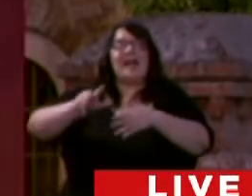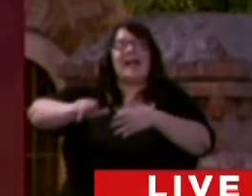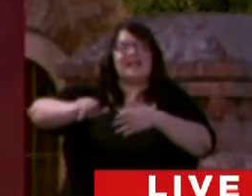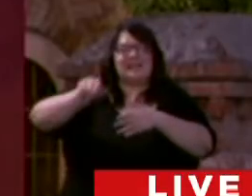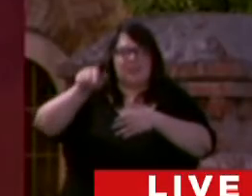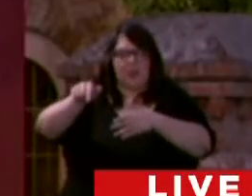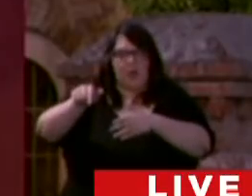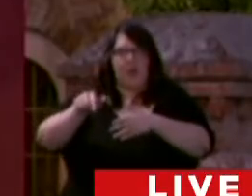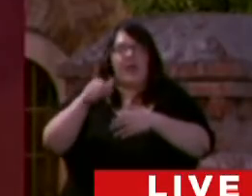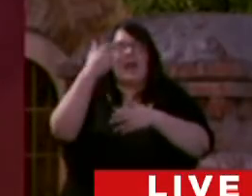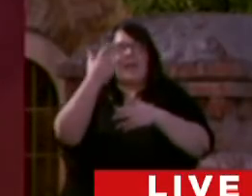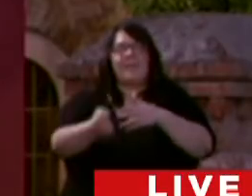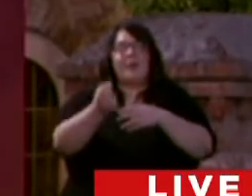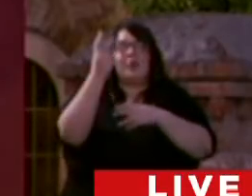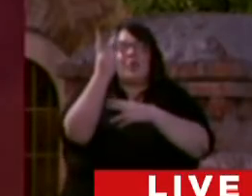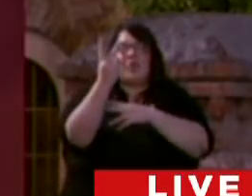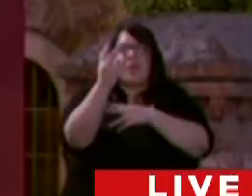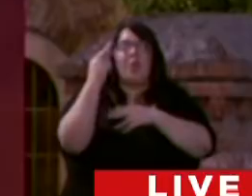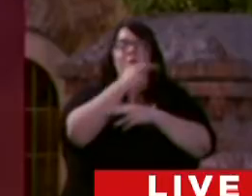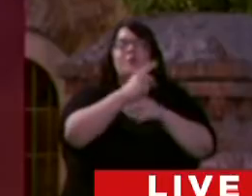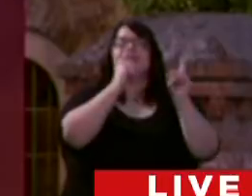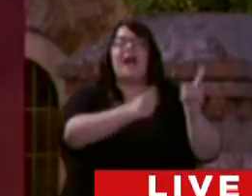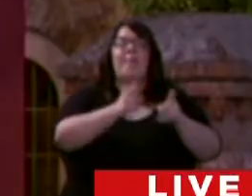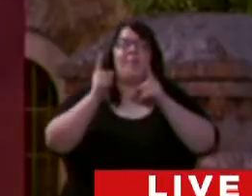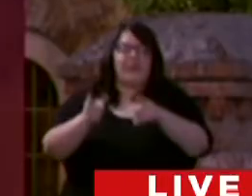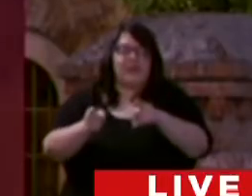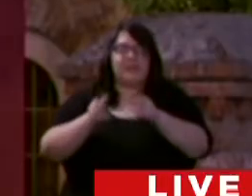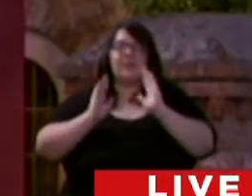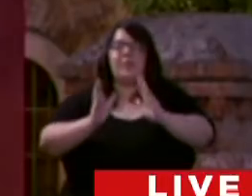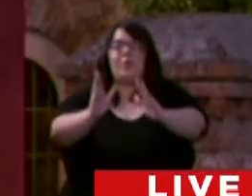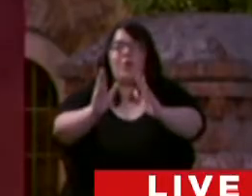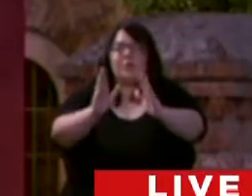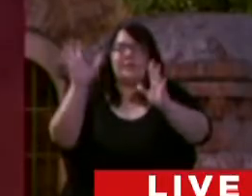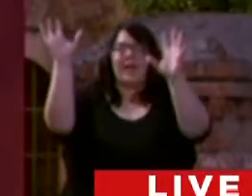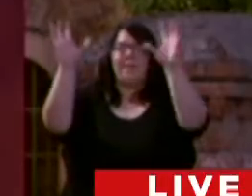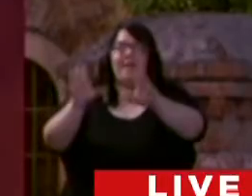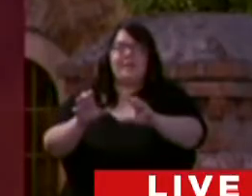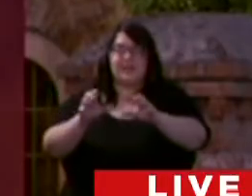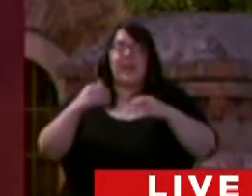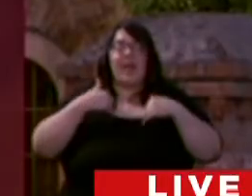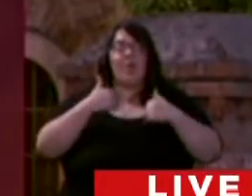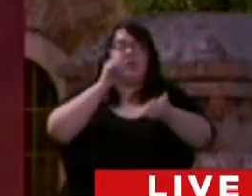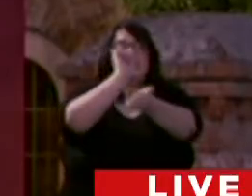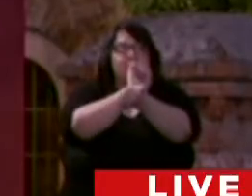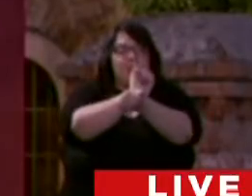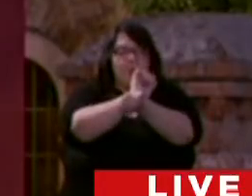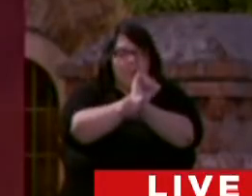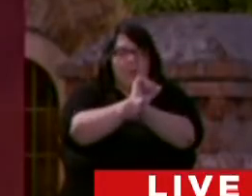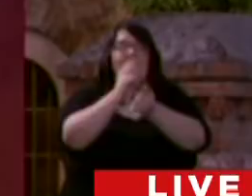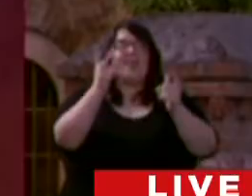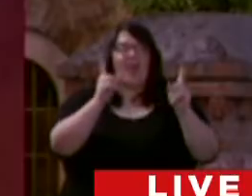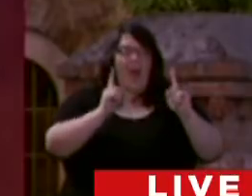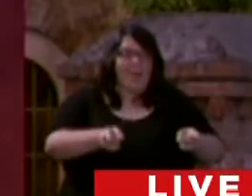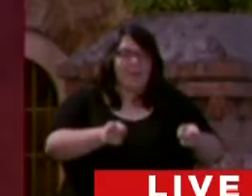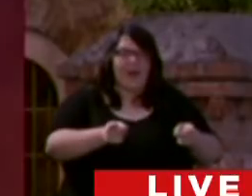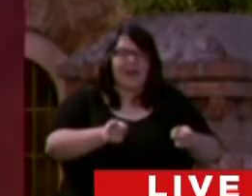2 υπουργικές αποφάσεις για να προχωρήσει αυτή η επένδυση. Δεσμεύομαι λοιπόν ότι αυτές οι 2 υπουργικές αποφάσεις